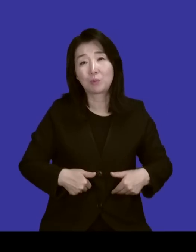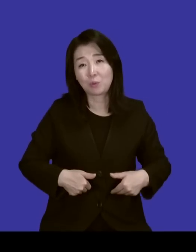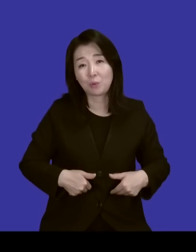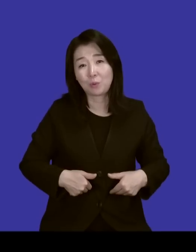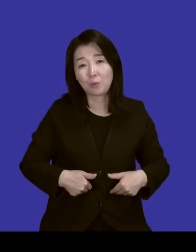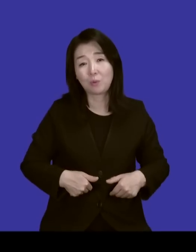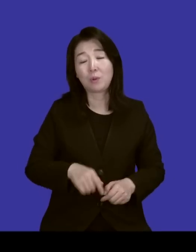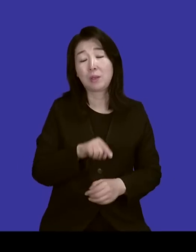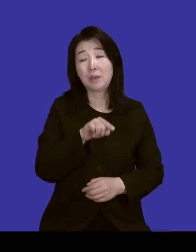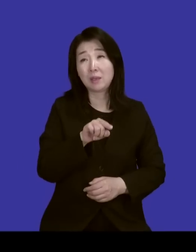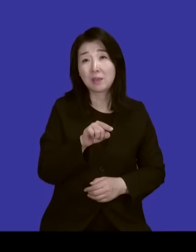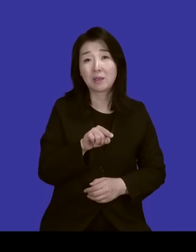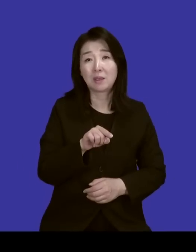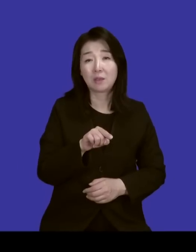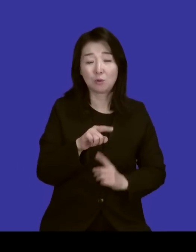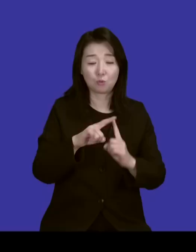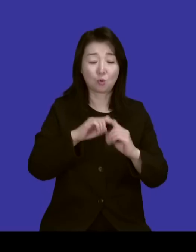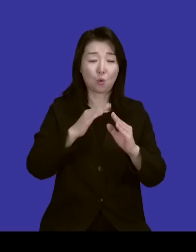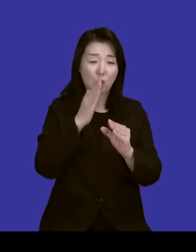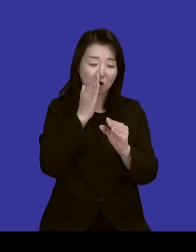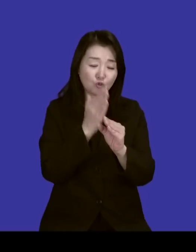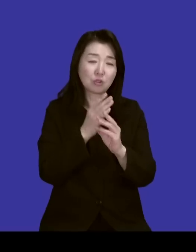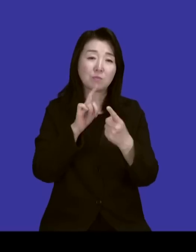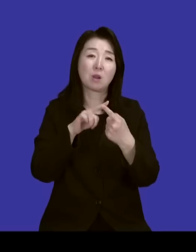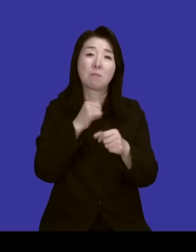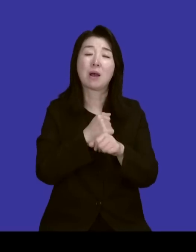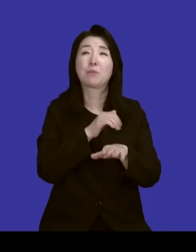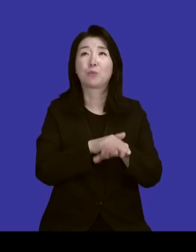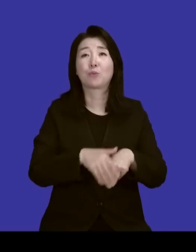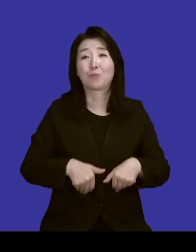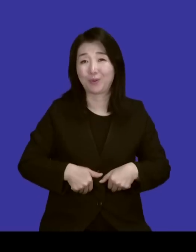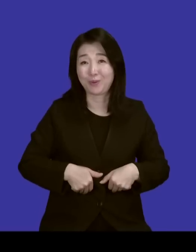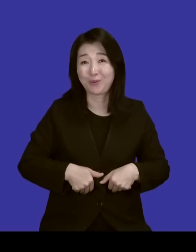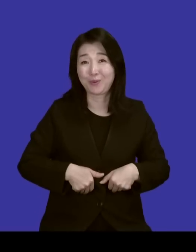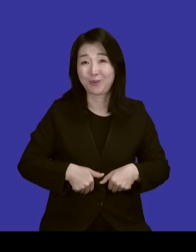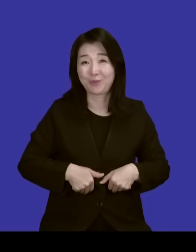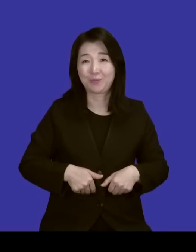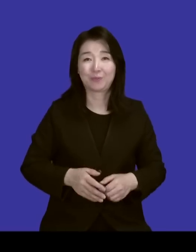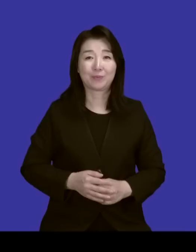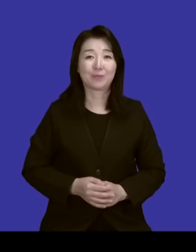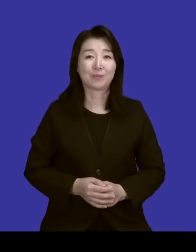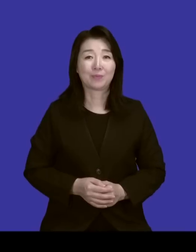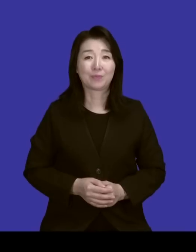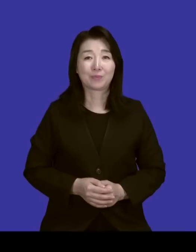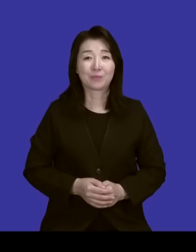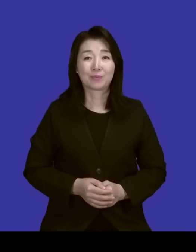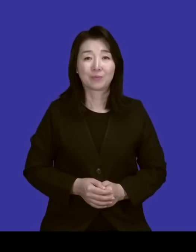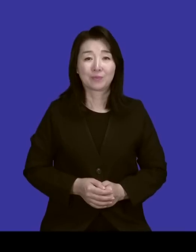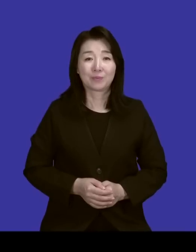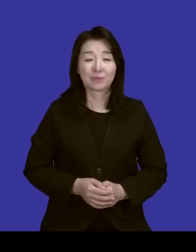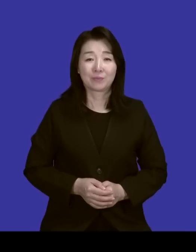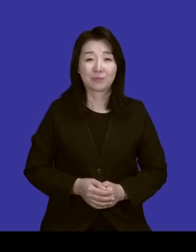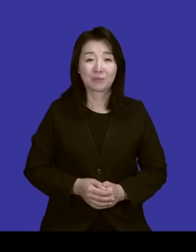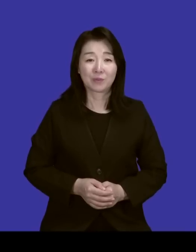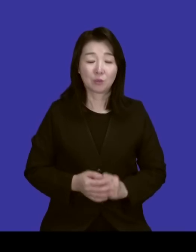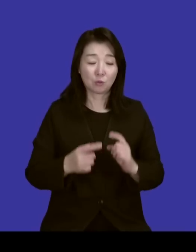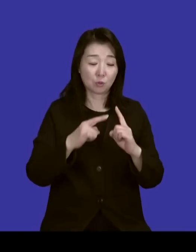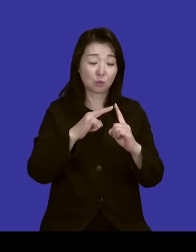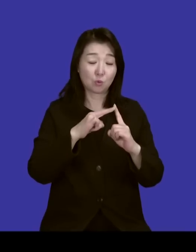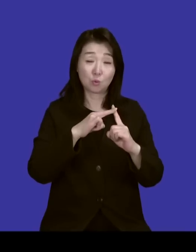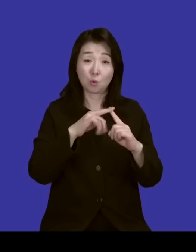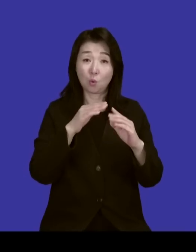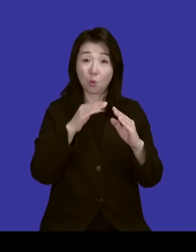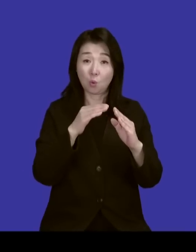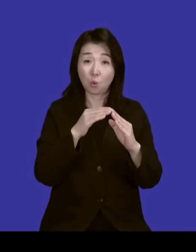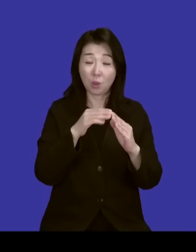이거를 정말 우리 교회의 중심으로 삼아야 하겠다. 그래서 전에는 어떤 우리 교회에 셀이 있었어요.